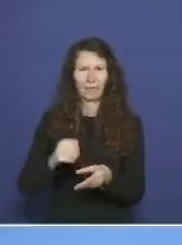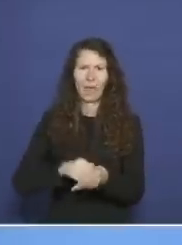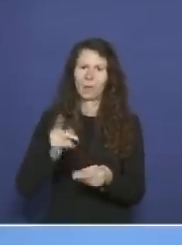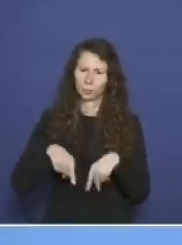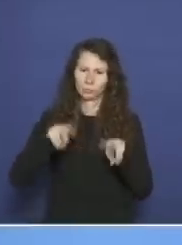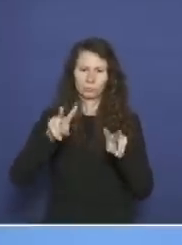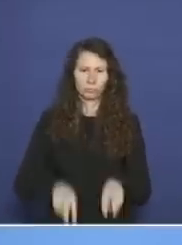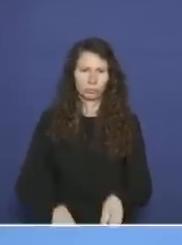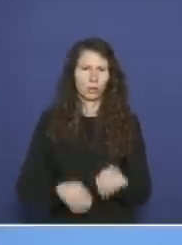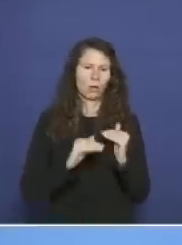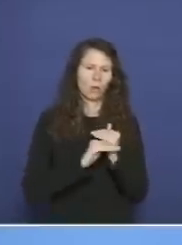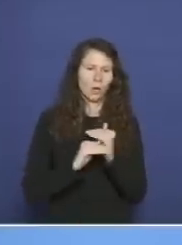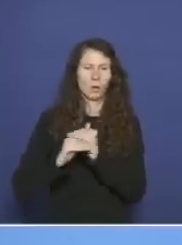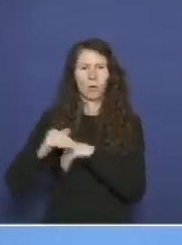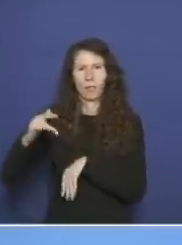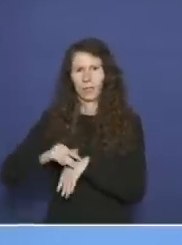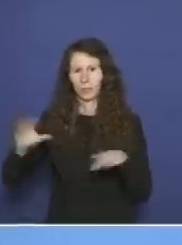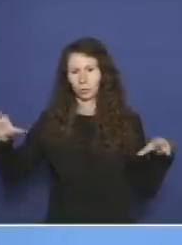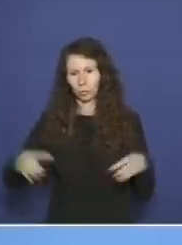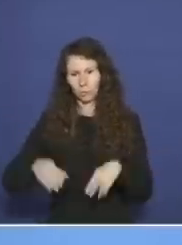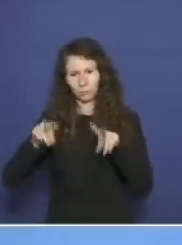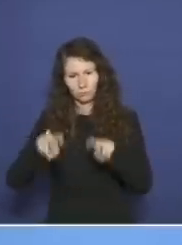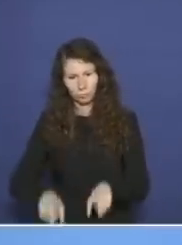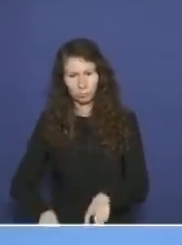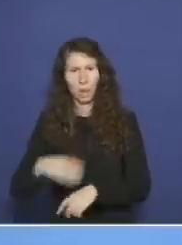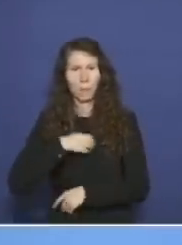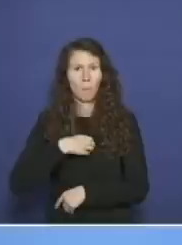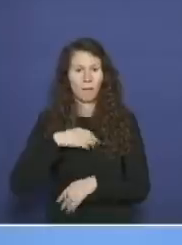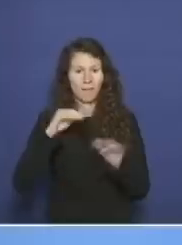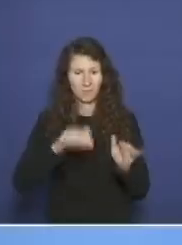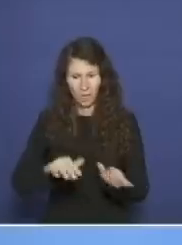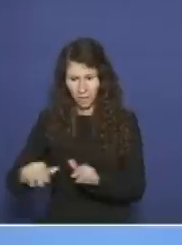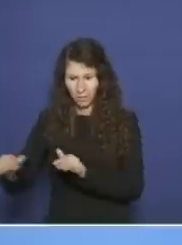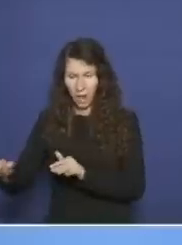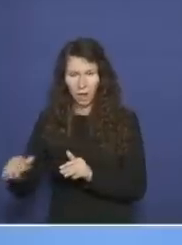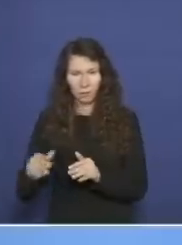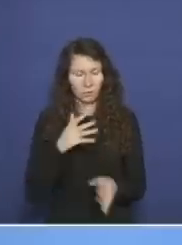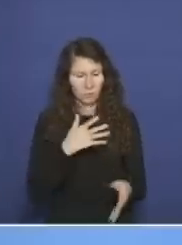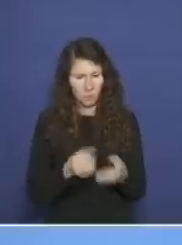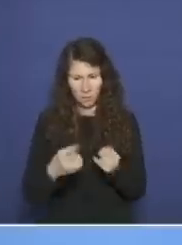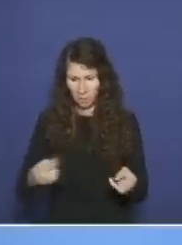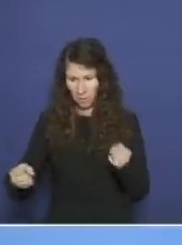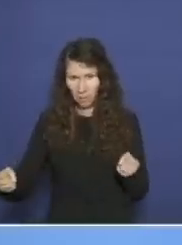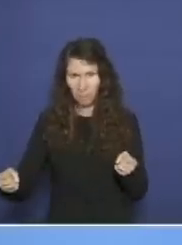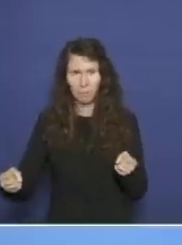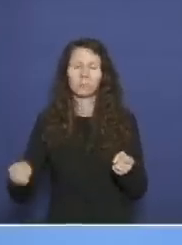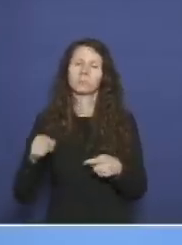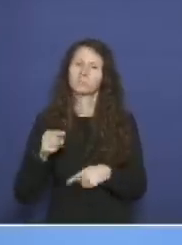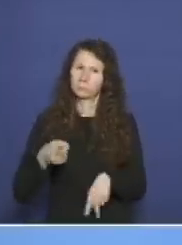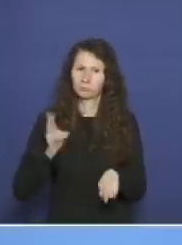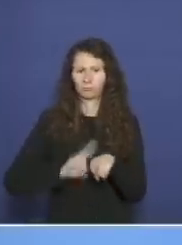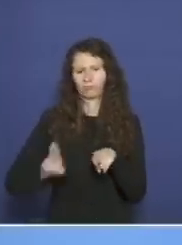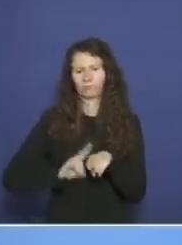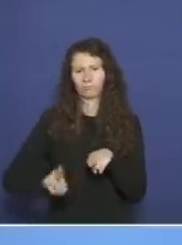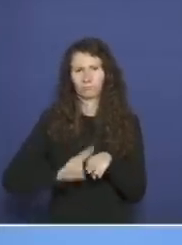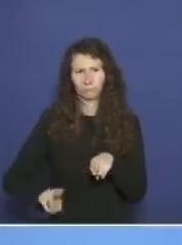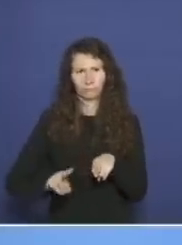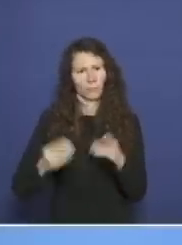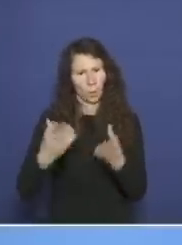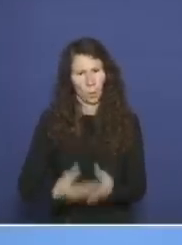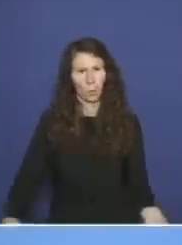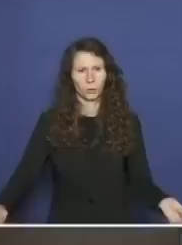gemeinsam mit den Kolleginnen und Kollegen Probleme, die da sind, die sich zeigen, dann auch aufzuarbeiten und zu